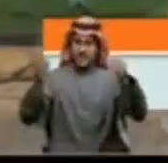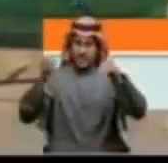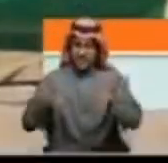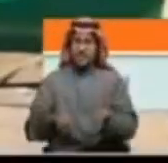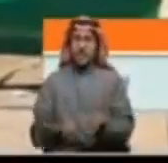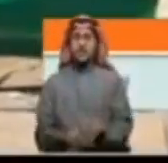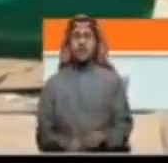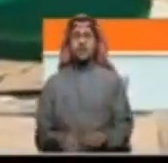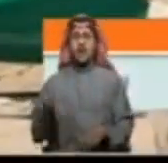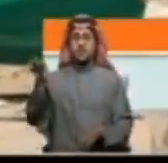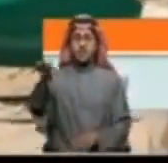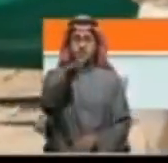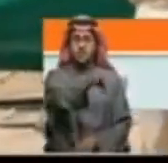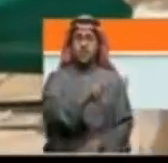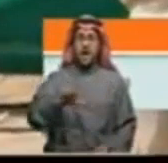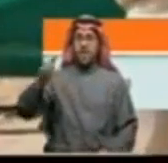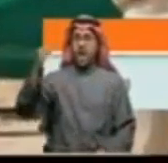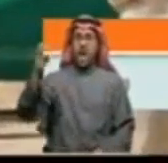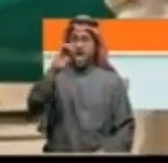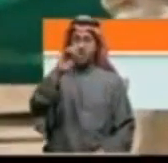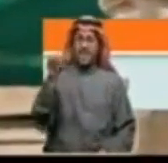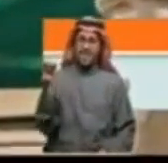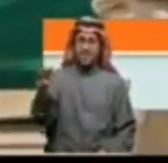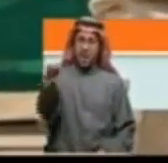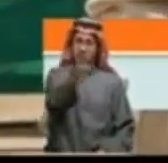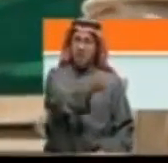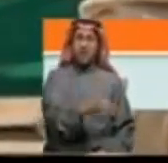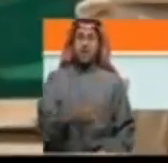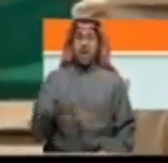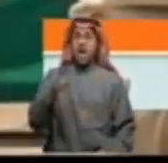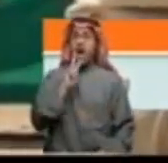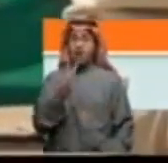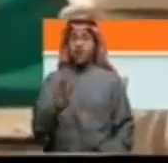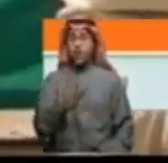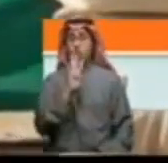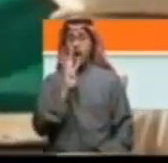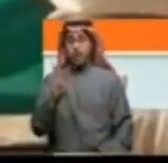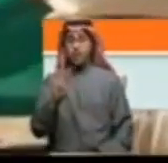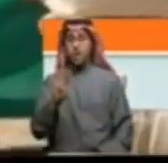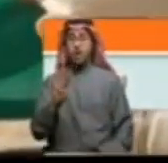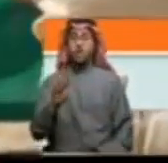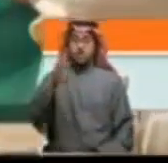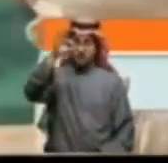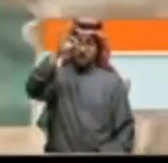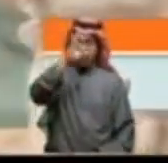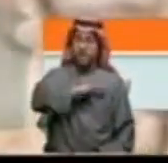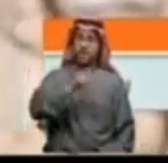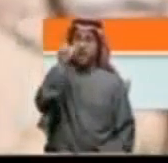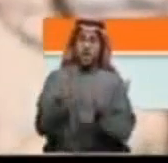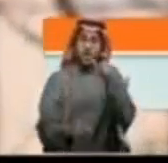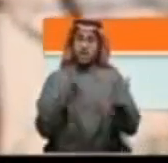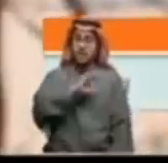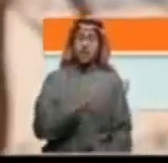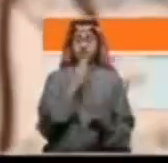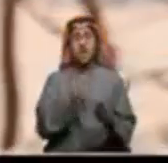على النازحين بمحافظة لحج، يستفيد منها 2400 فرد ضمن مشروع يغطي